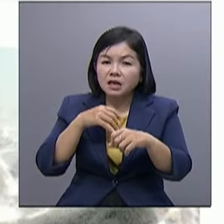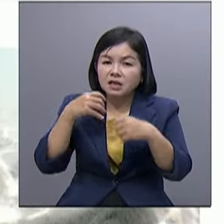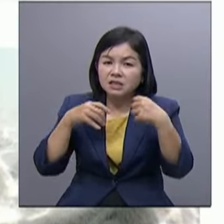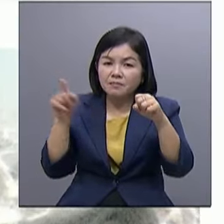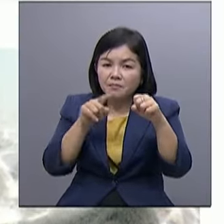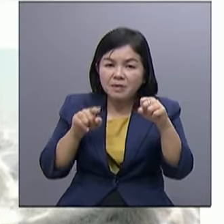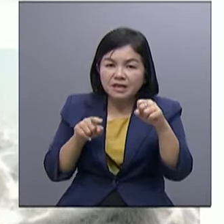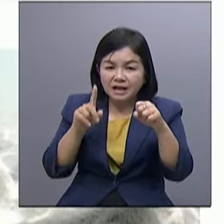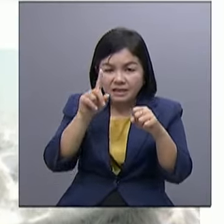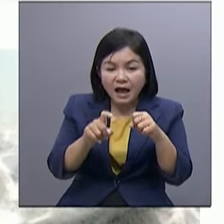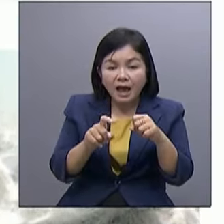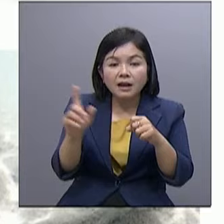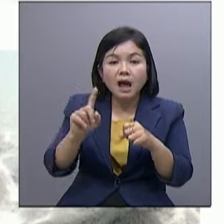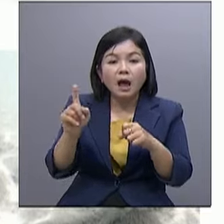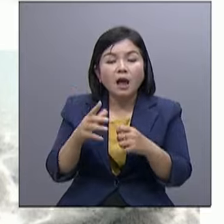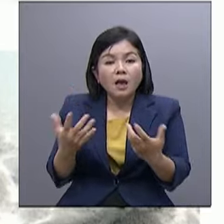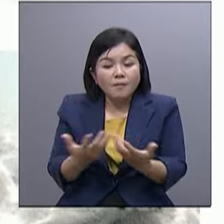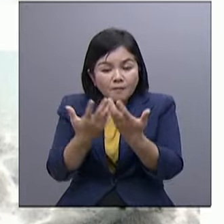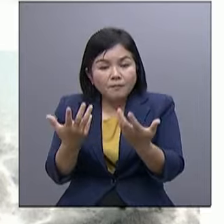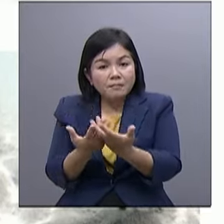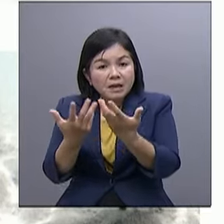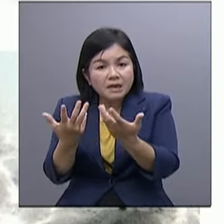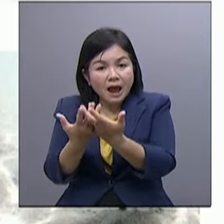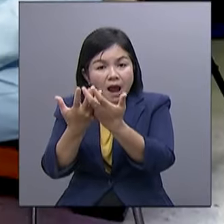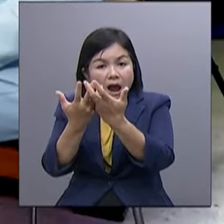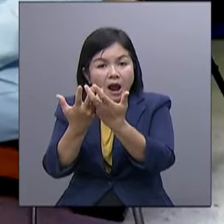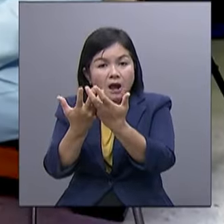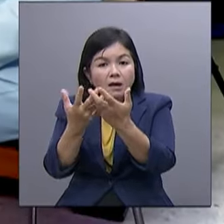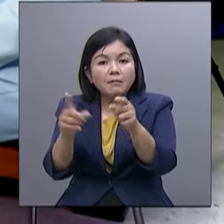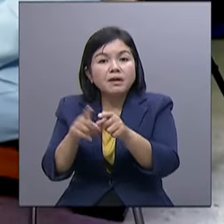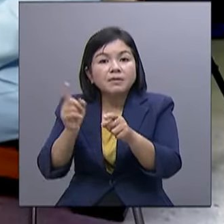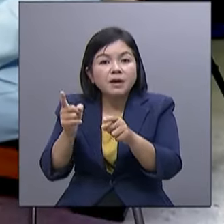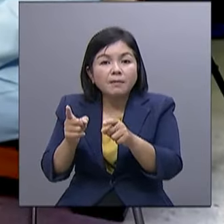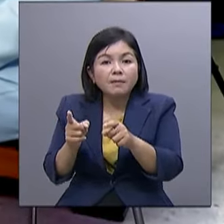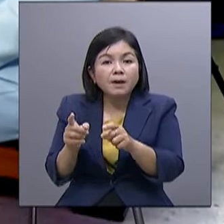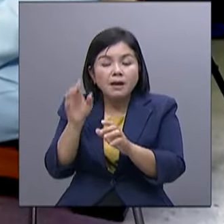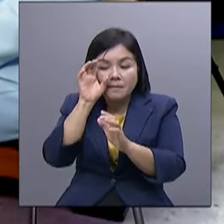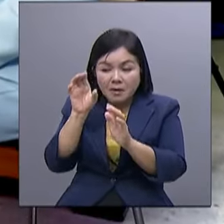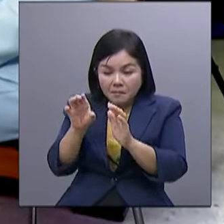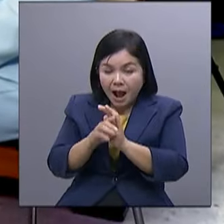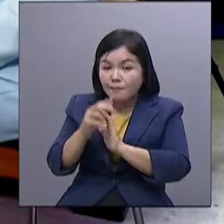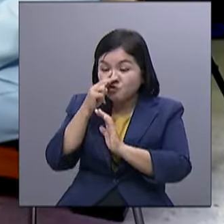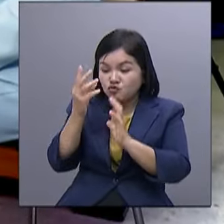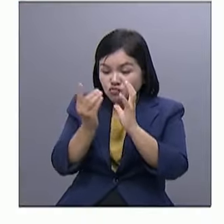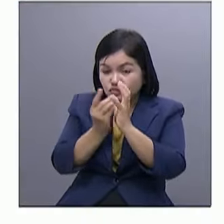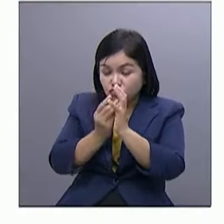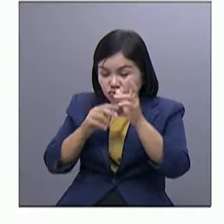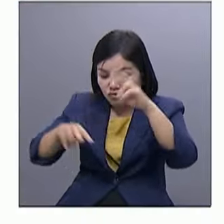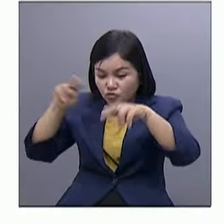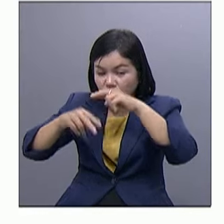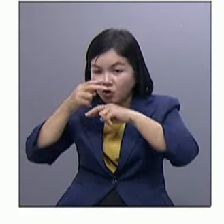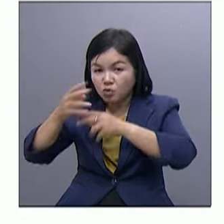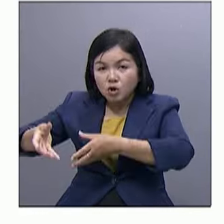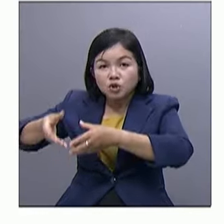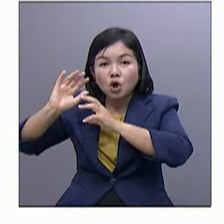ง่ายแล้วหญ้าทะเลเนี่ยเป็นสัตว์ปหลาดเป็นพืชประหลาดมากคือหน้าตามันเหมือนเดิมผมมีภาพดาวเทียมย้อนหลังเป็น 10กว่าปีเนี่ยแนว